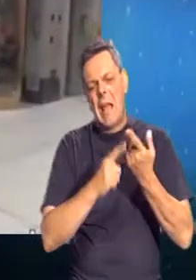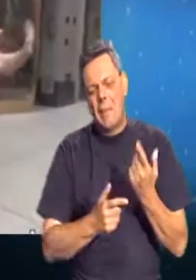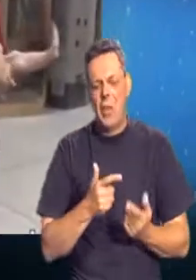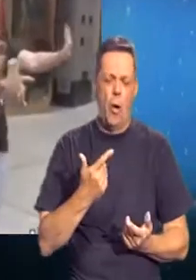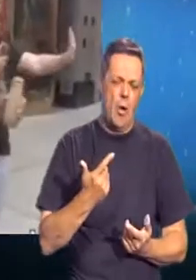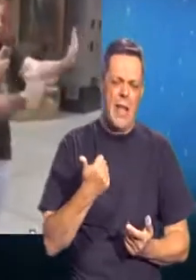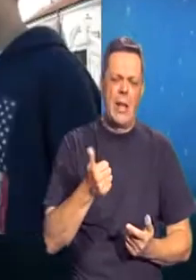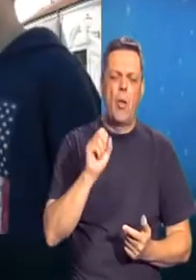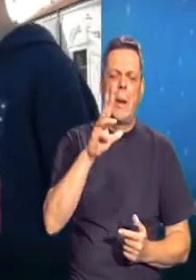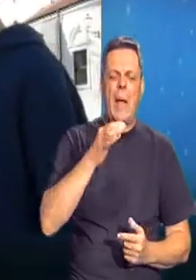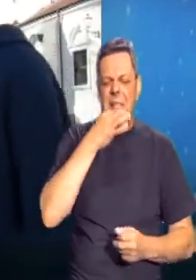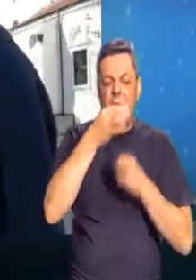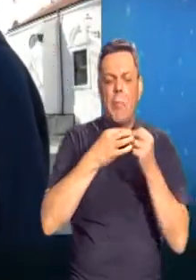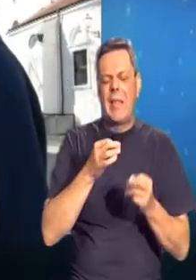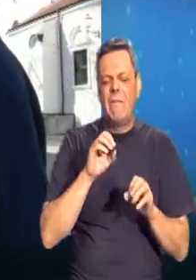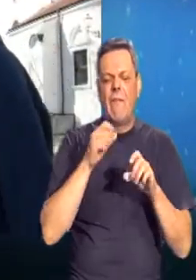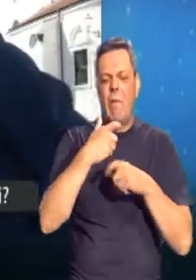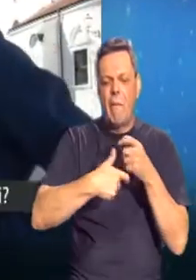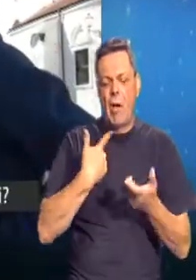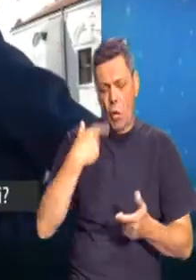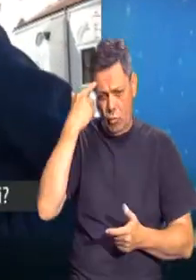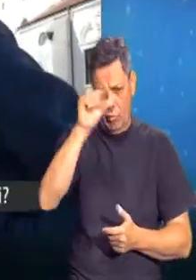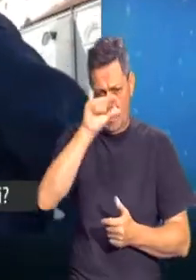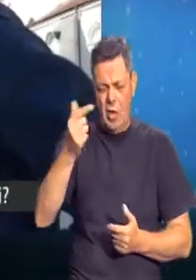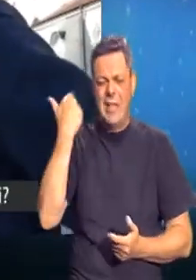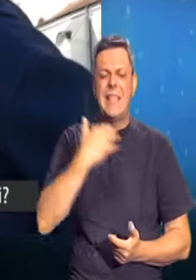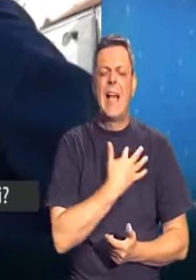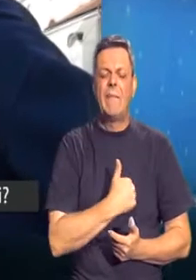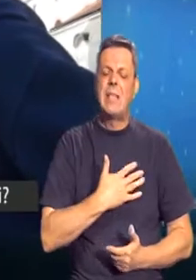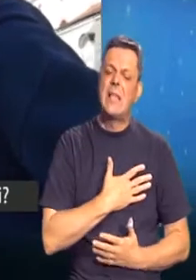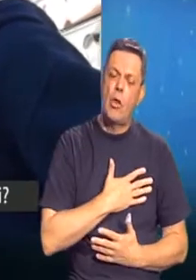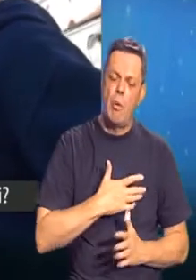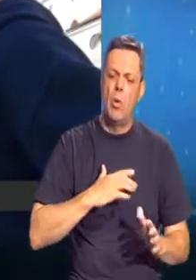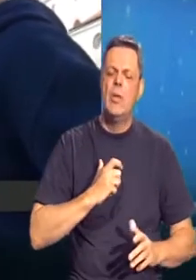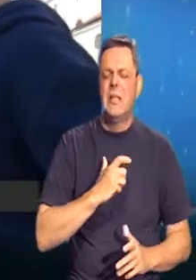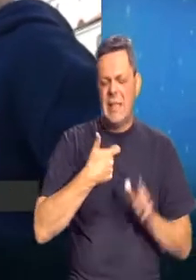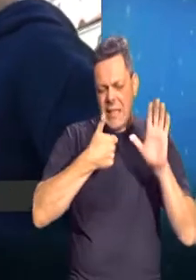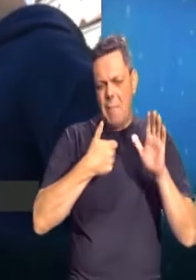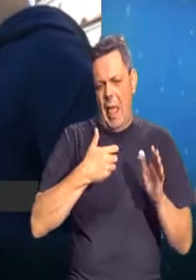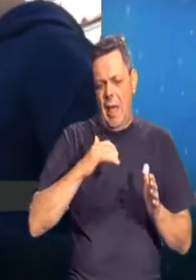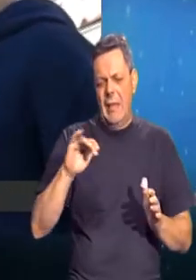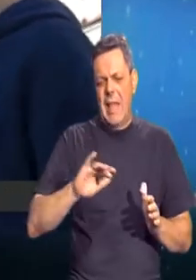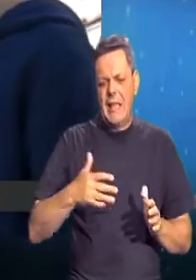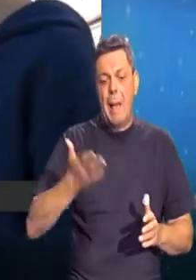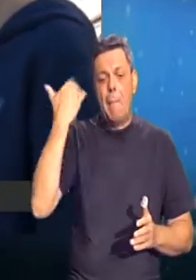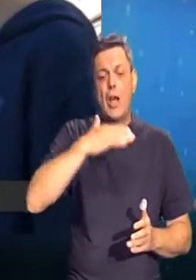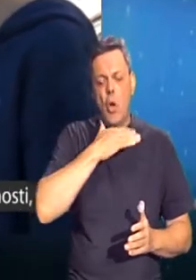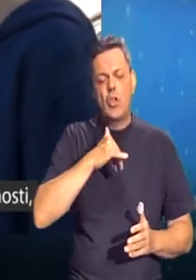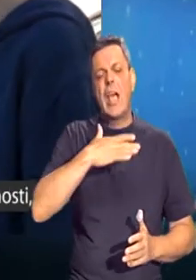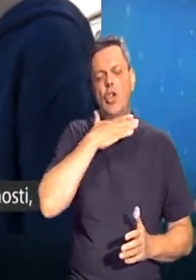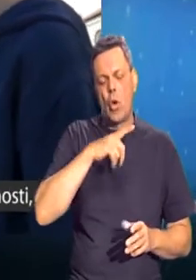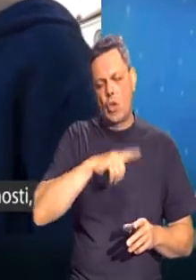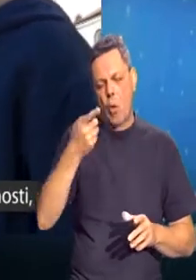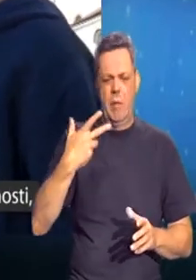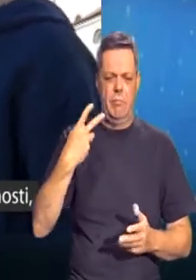djelić jednog od 13 informativnih filmova koje su pod nazivom Iz Hrvatske s ljubavlju snimila djeca predškolske i školske dobi sa